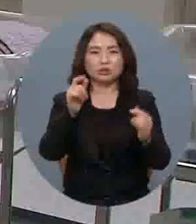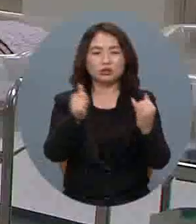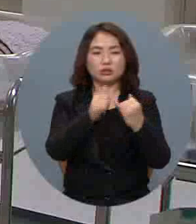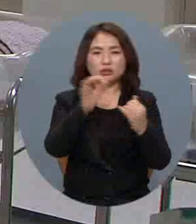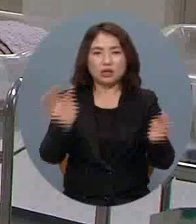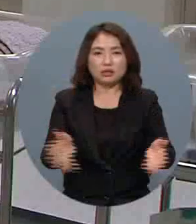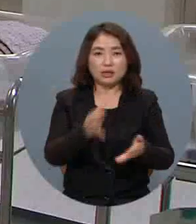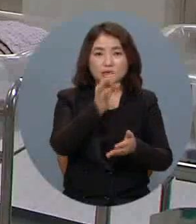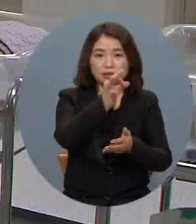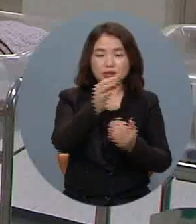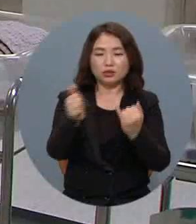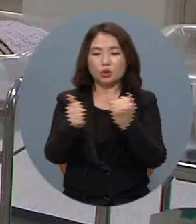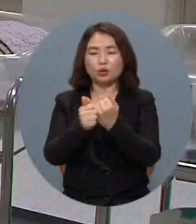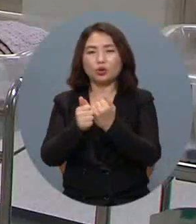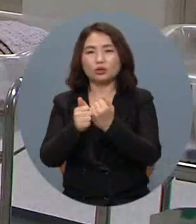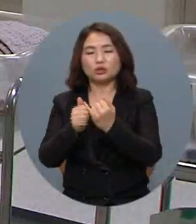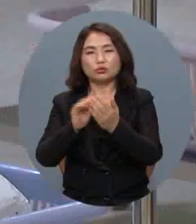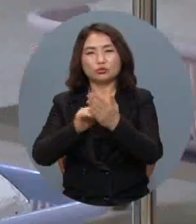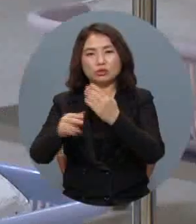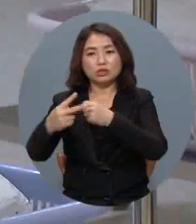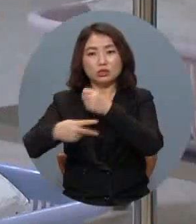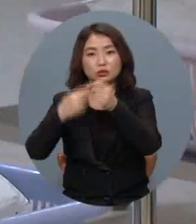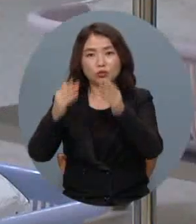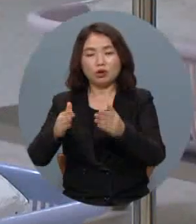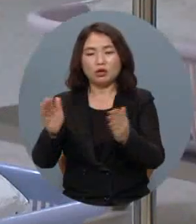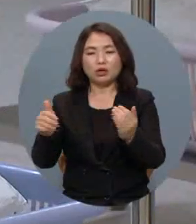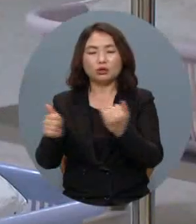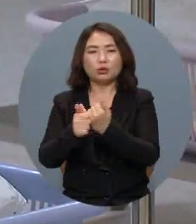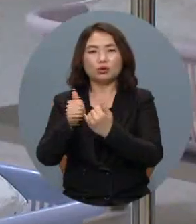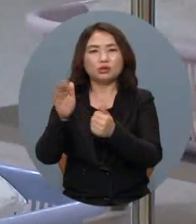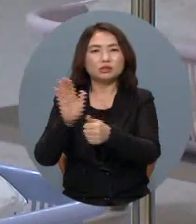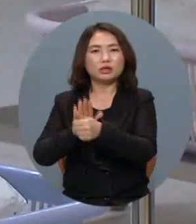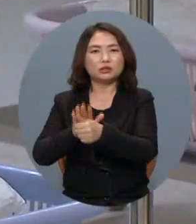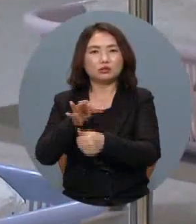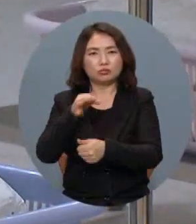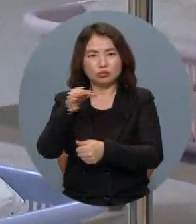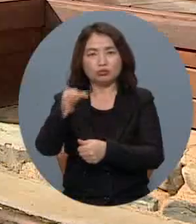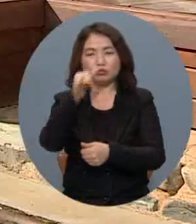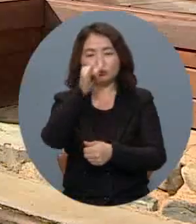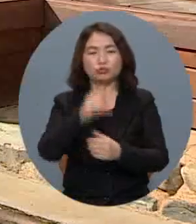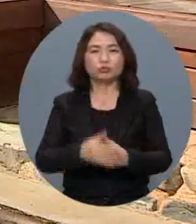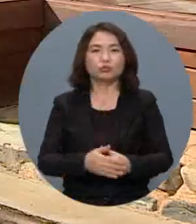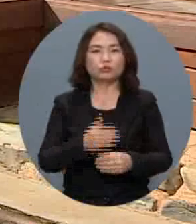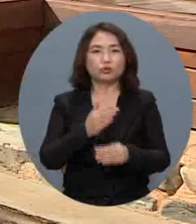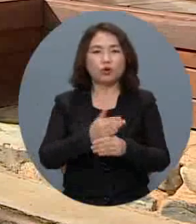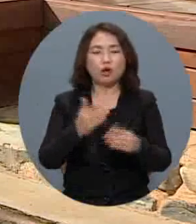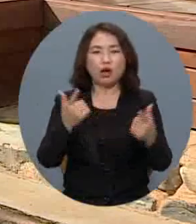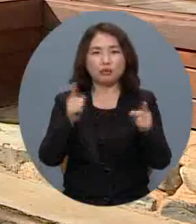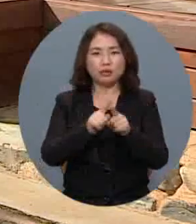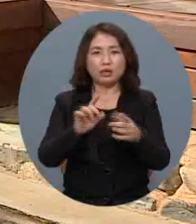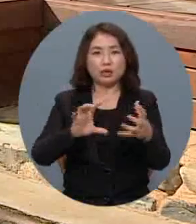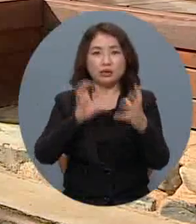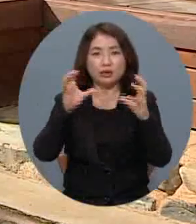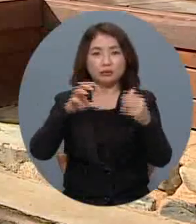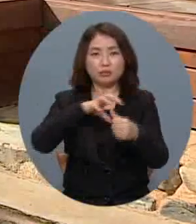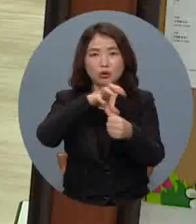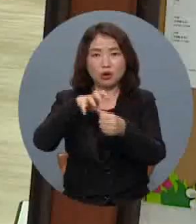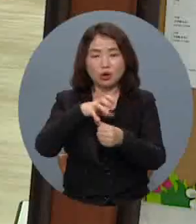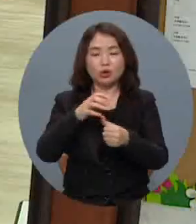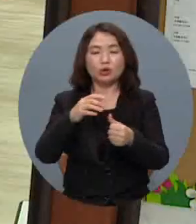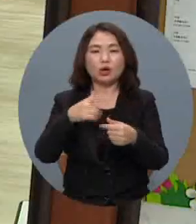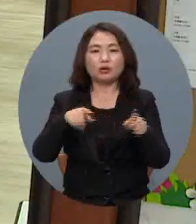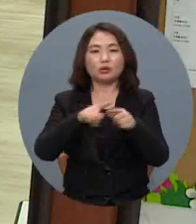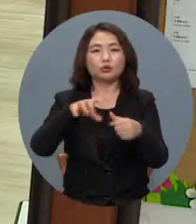결혼 후 2년 차 까지 결혼 장려금 도 주고 있습니다 공동육아 기능을 담당하는 00